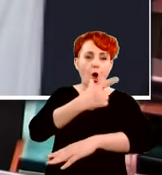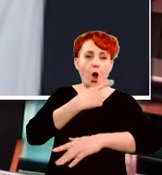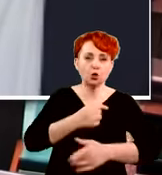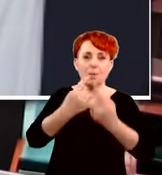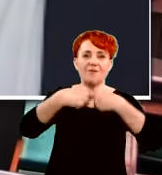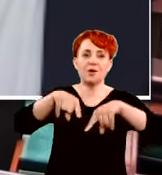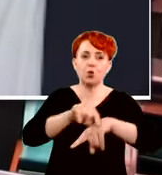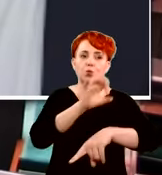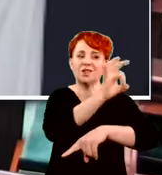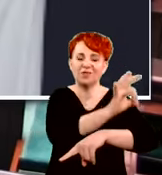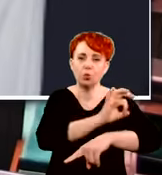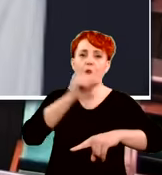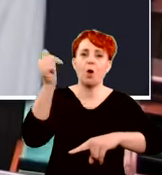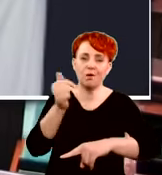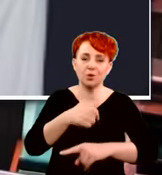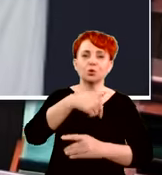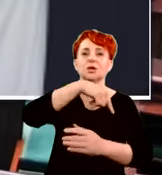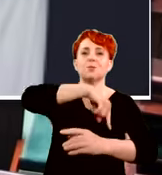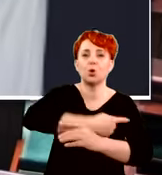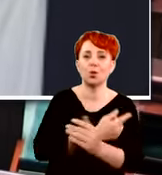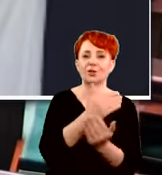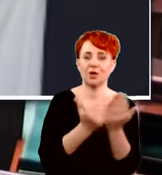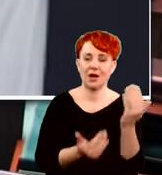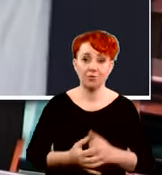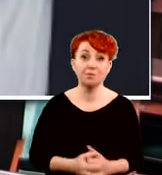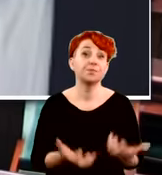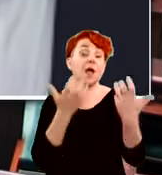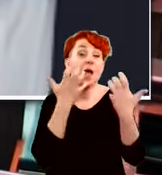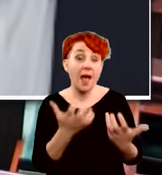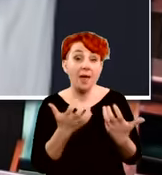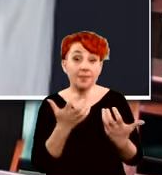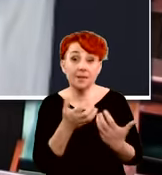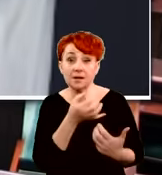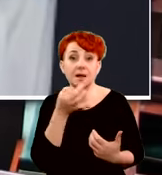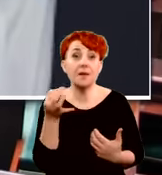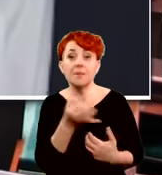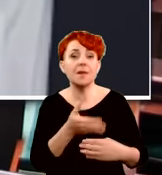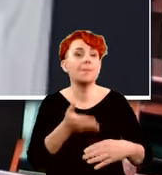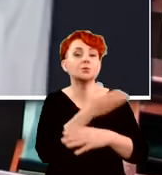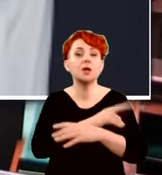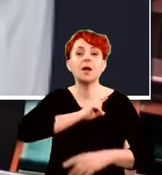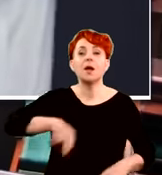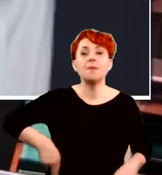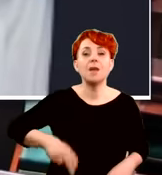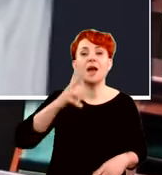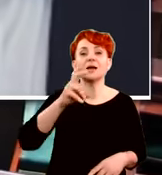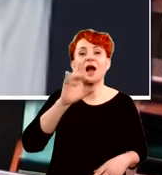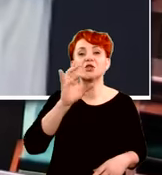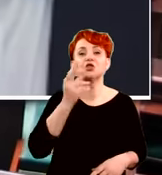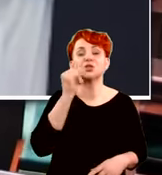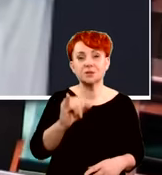obowiązki prokuratora krajowego? A tutaj bardzo chętnie bym się dopytał poprzedniego premiera, pana Jarosława Kaczyńskiego,